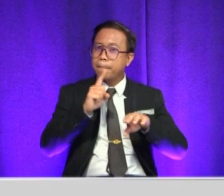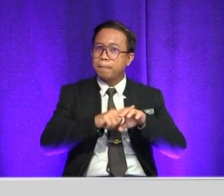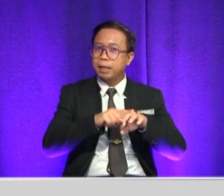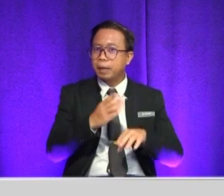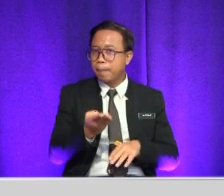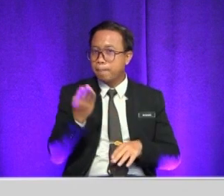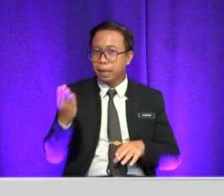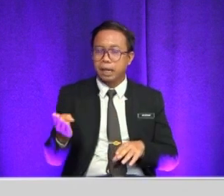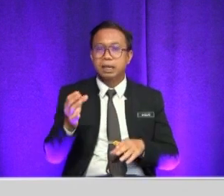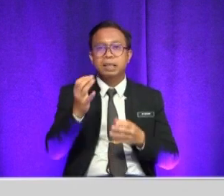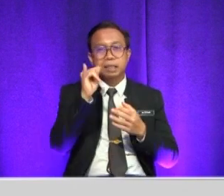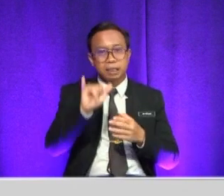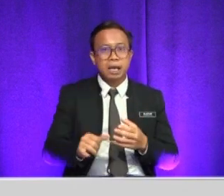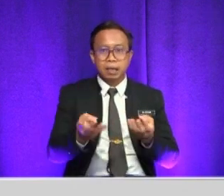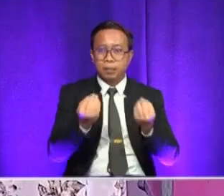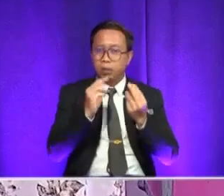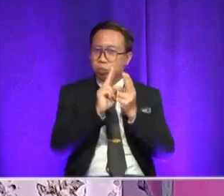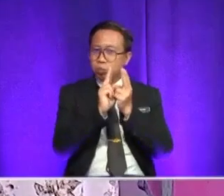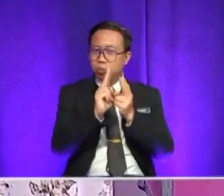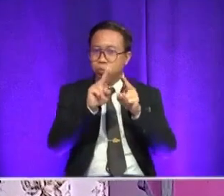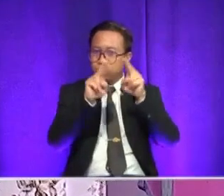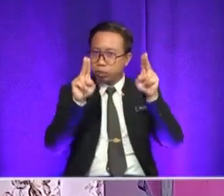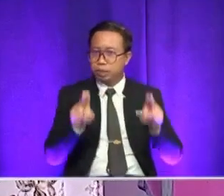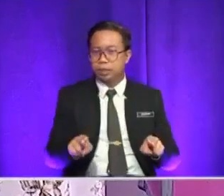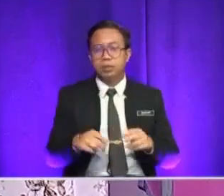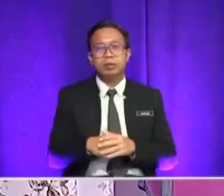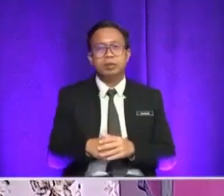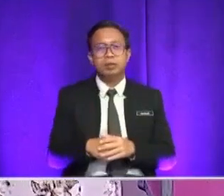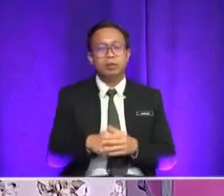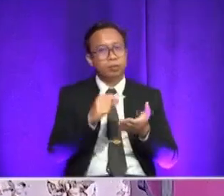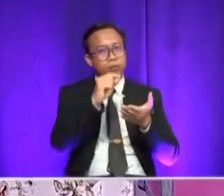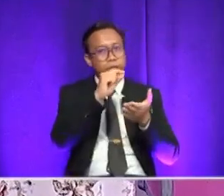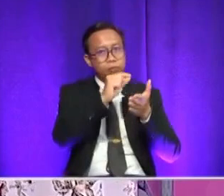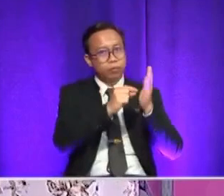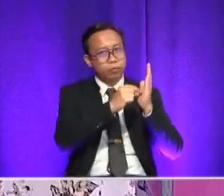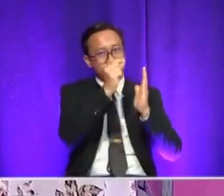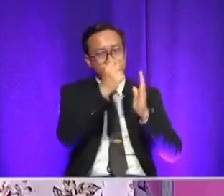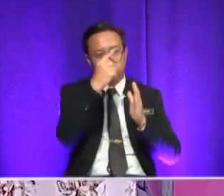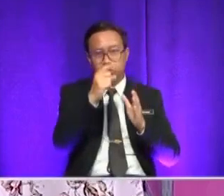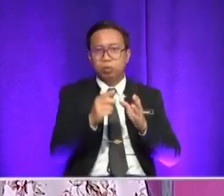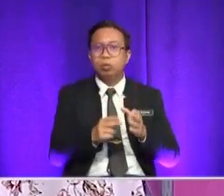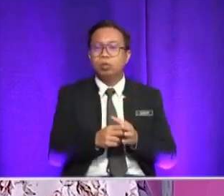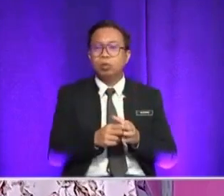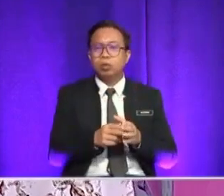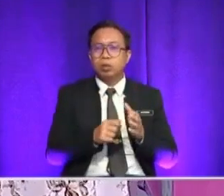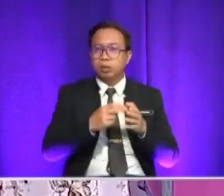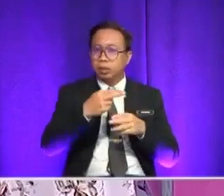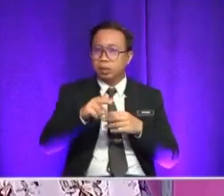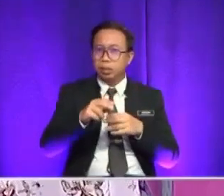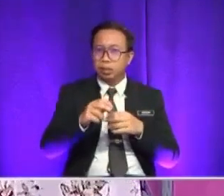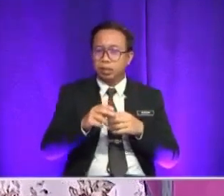yang hendak diuji. Jadi contoh katakan fuse kan? Fuse cartridge tadi, dia adalah untuk mengalirkan arus elektrik daripada A ke B.